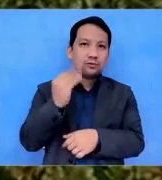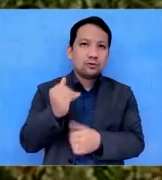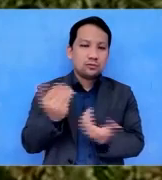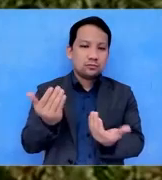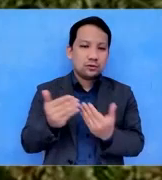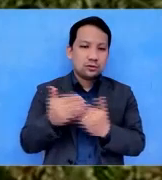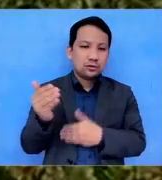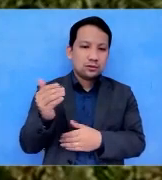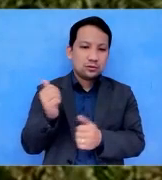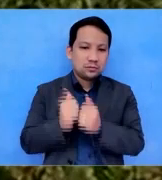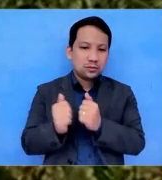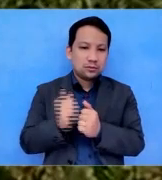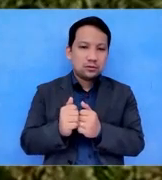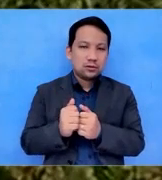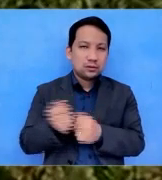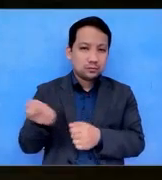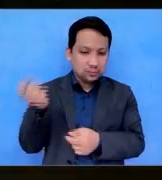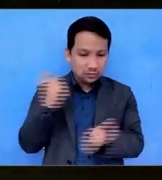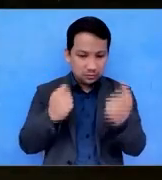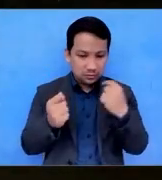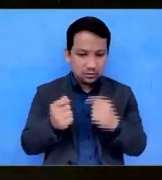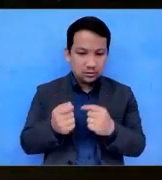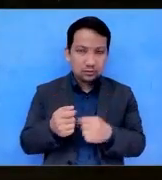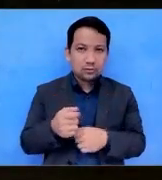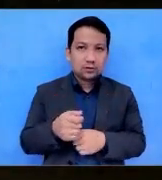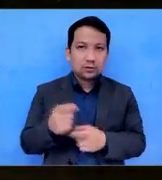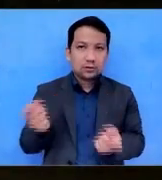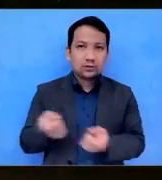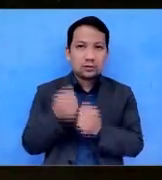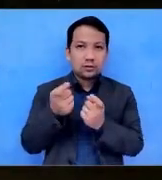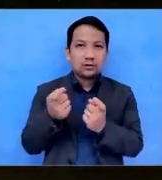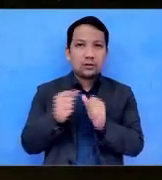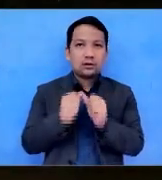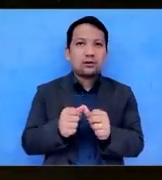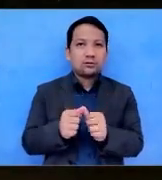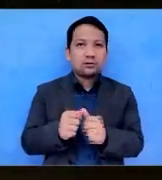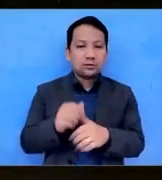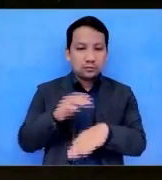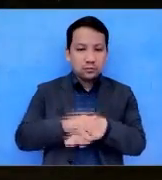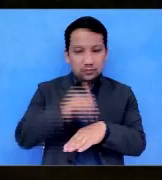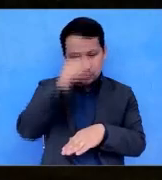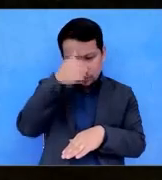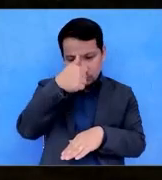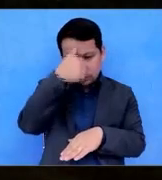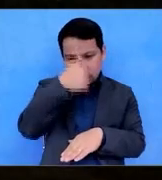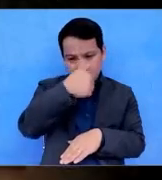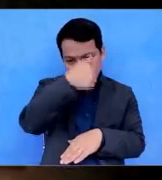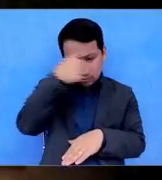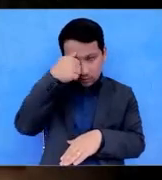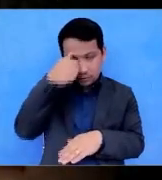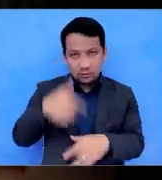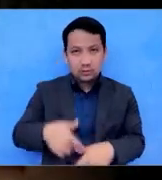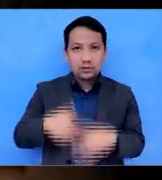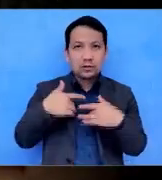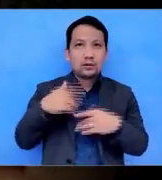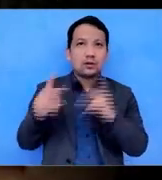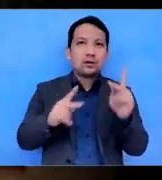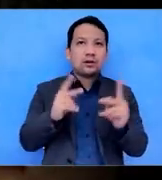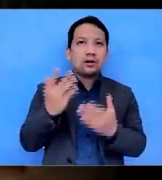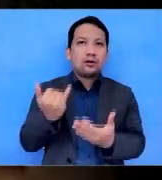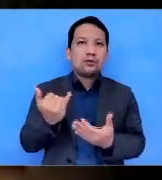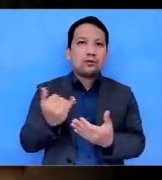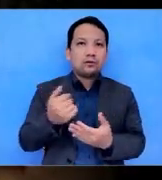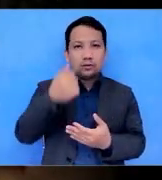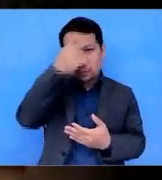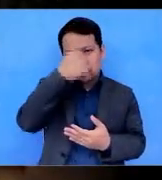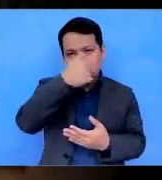sa penitensya at pagsisisi sa mga kasalanan, paalala rin ang paglalagay ng abo sa buhay ng tao na sa abo